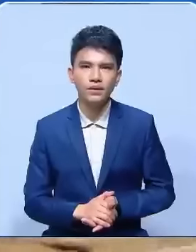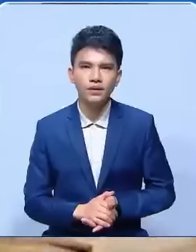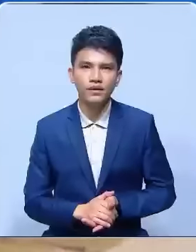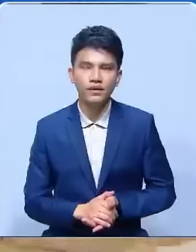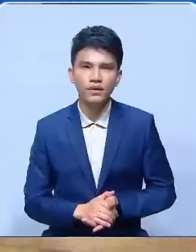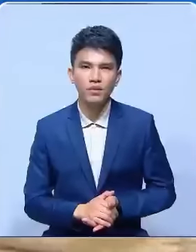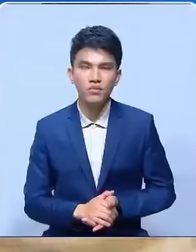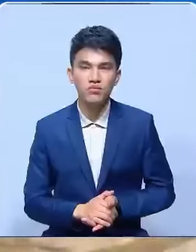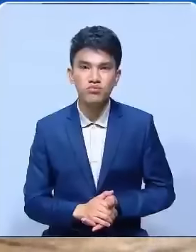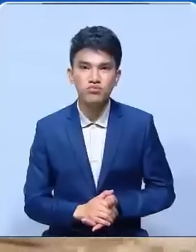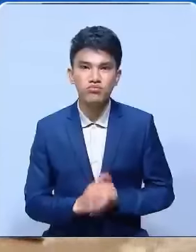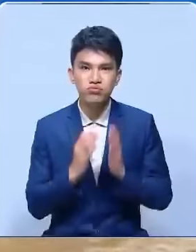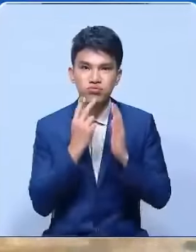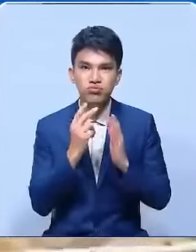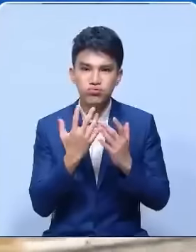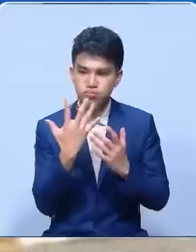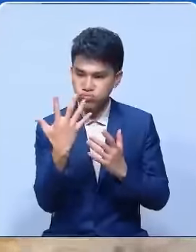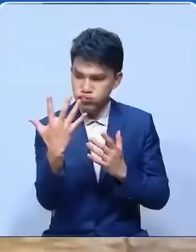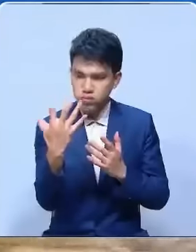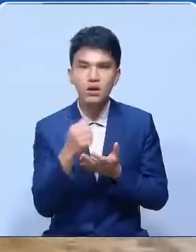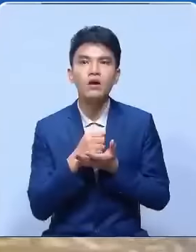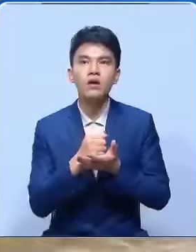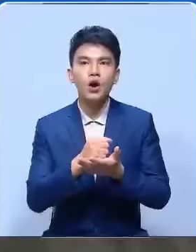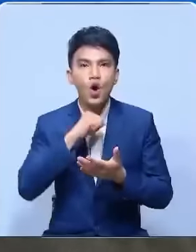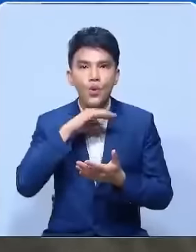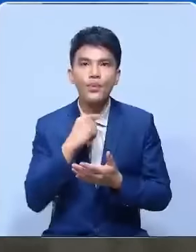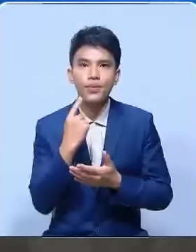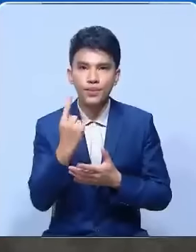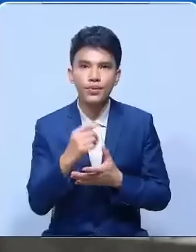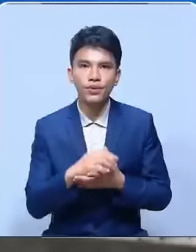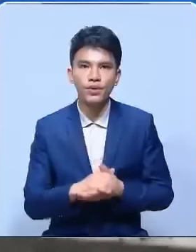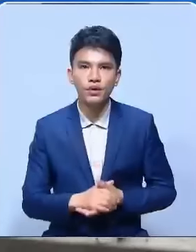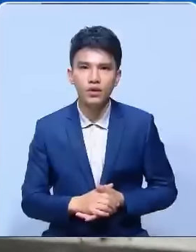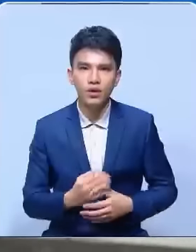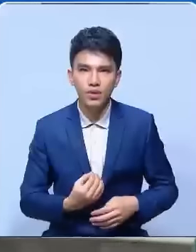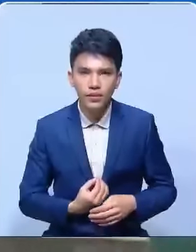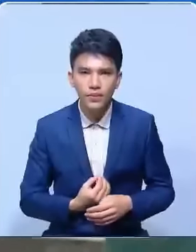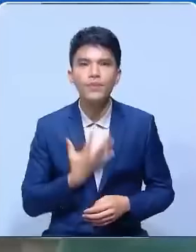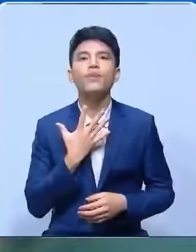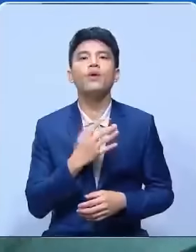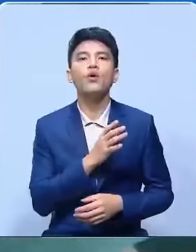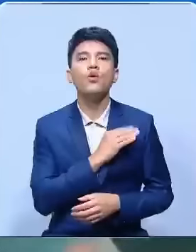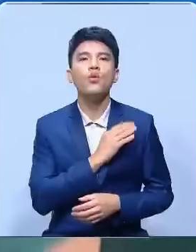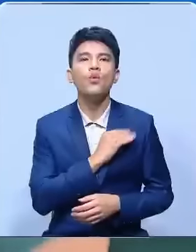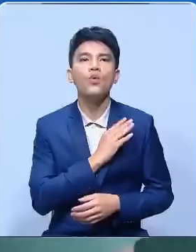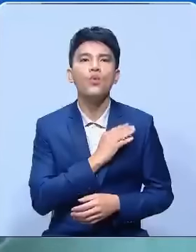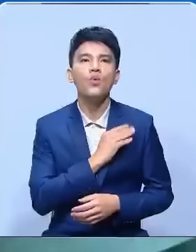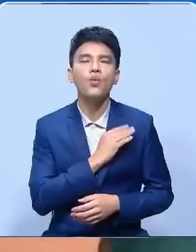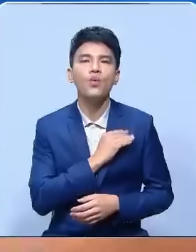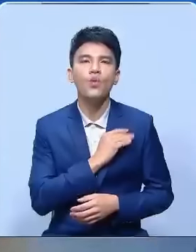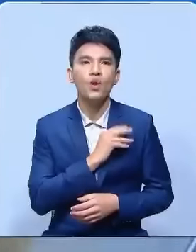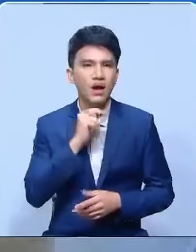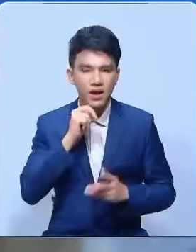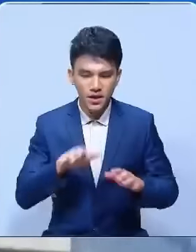ดึงไปออกเราพูดเลยครับ โอ้เจ้าหน้าที่ที่เราเห็นในภาพเนี่ย5 คนช่วยหมู1 ตัว ไม่น้องตกใจด้วย หวาดกลัวเน า ะ กลัวด้วยกลัวด้วย แล้ว